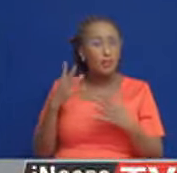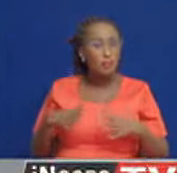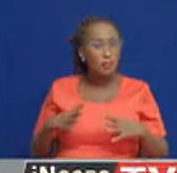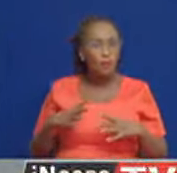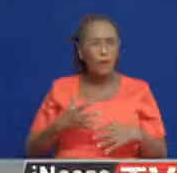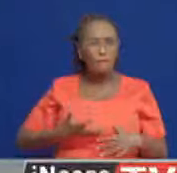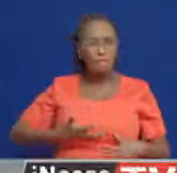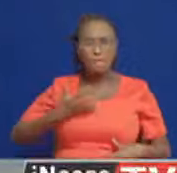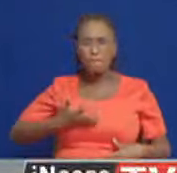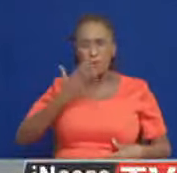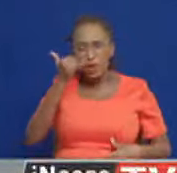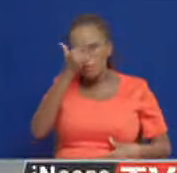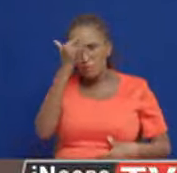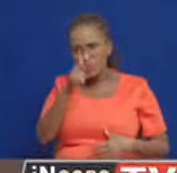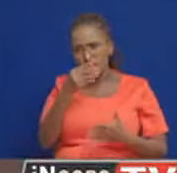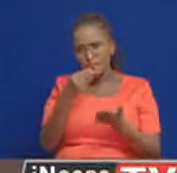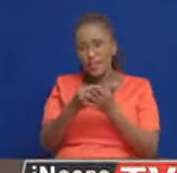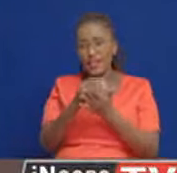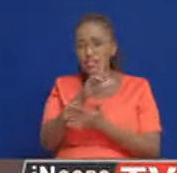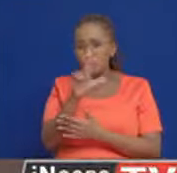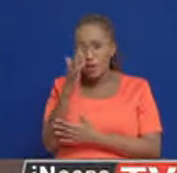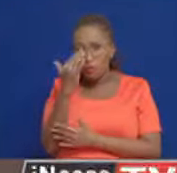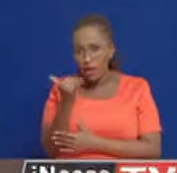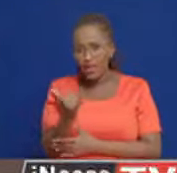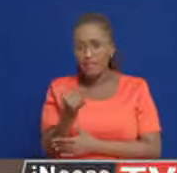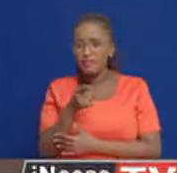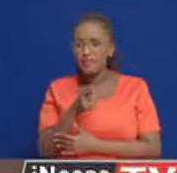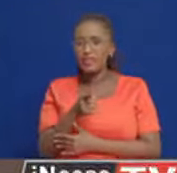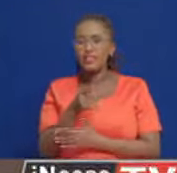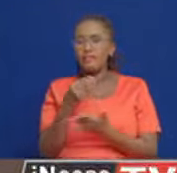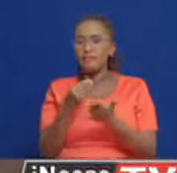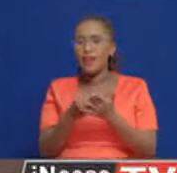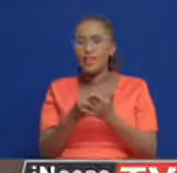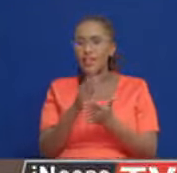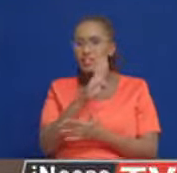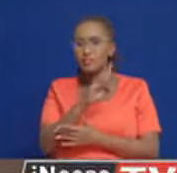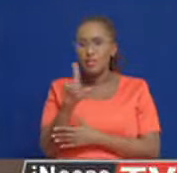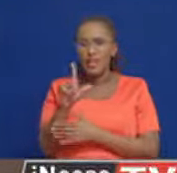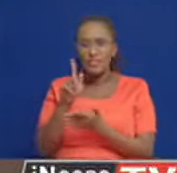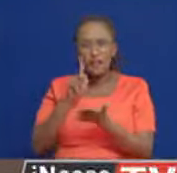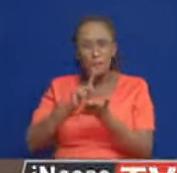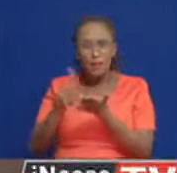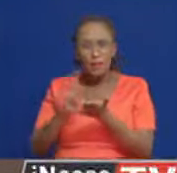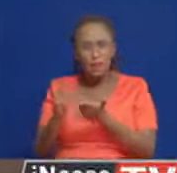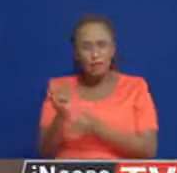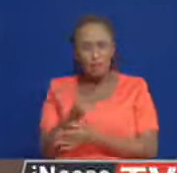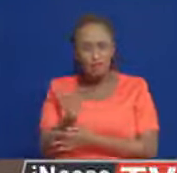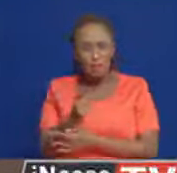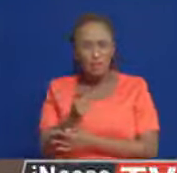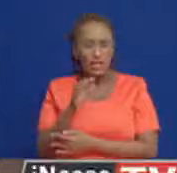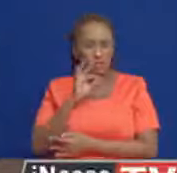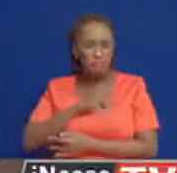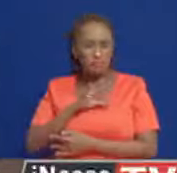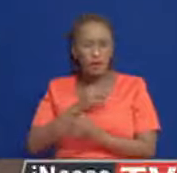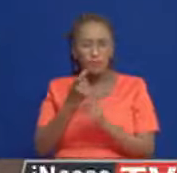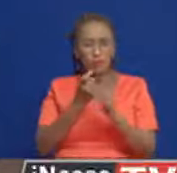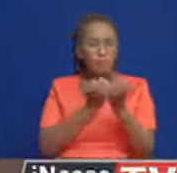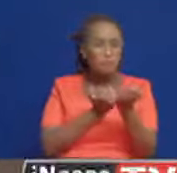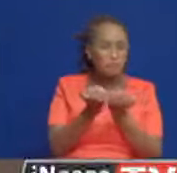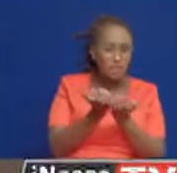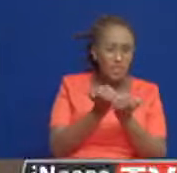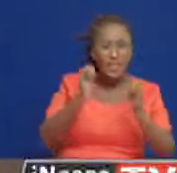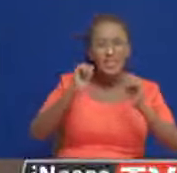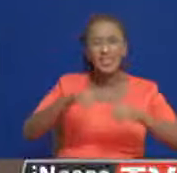machungu mengi sana kulingana na huu mswada, ni ya kwamba ile mishahara ama ile tunasema income ama ile kutoka kwa biashara